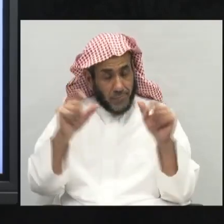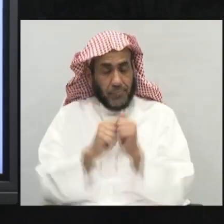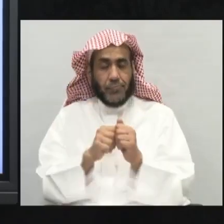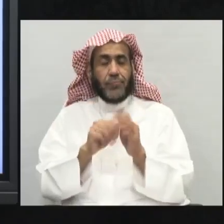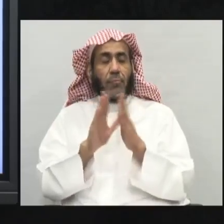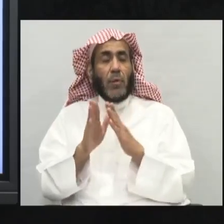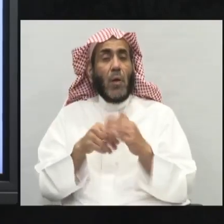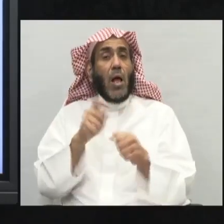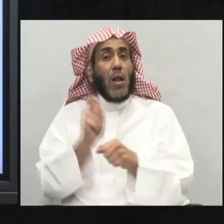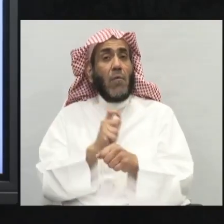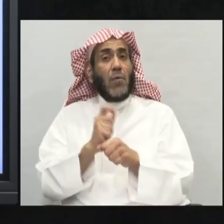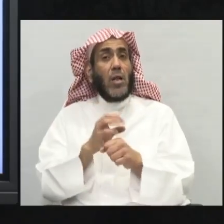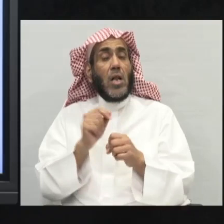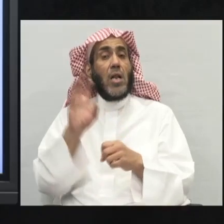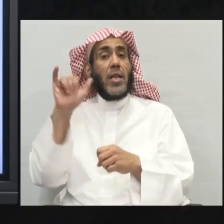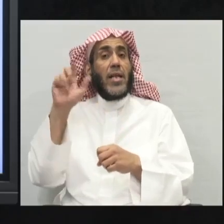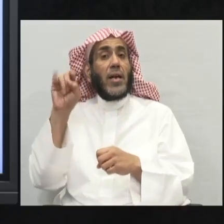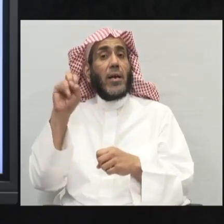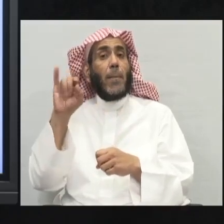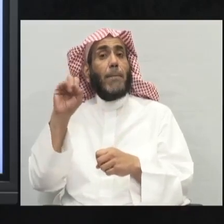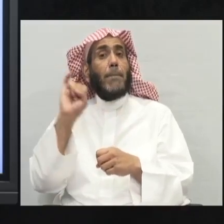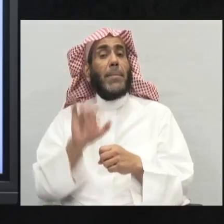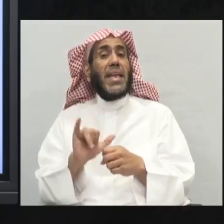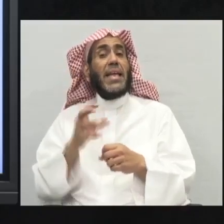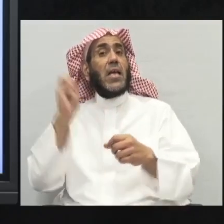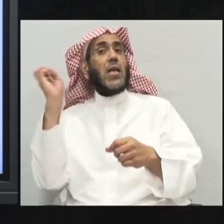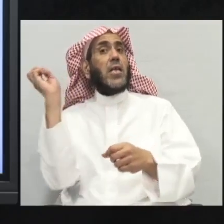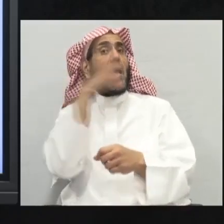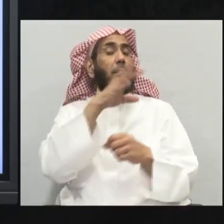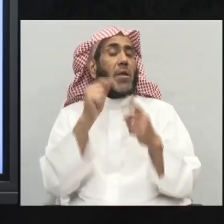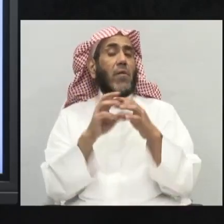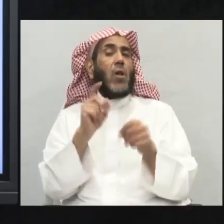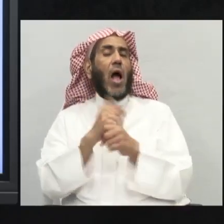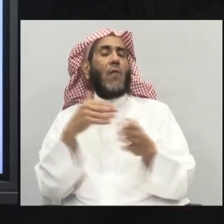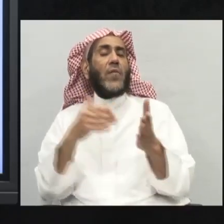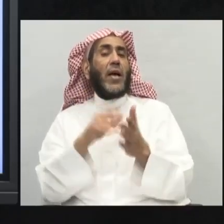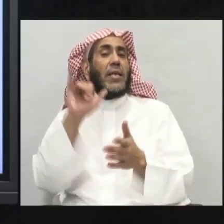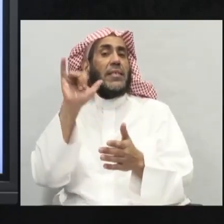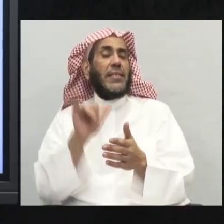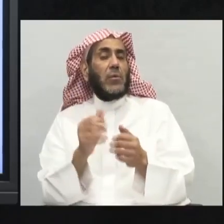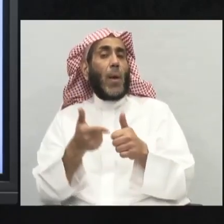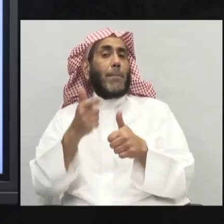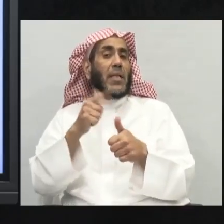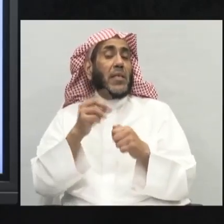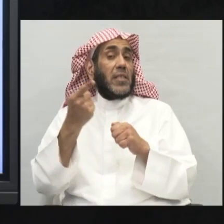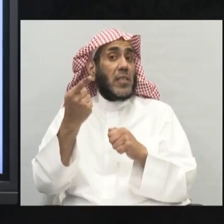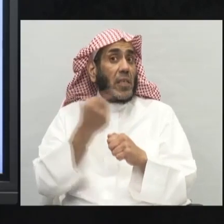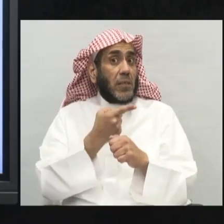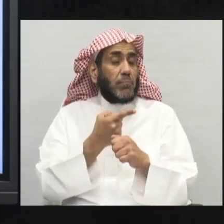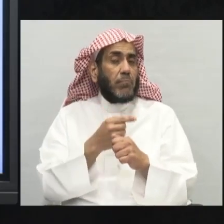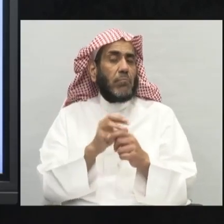الفعل يرمي الفعل يرمي هو معتل بالياء سبق باداه نصب